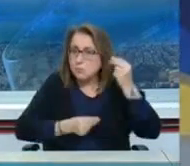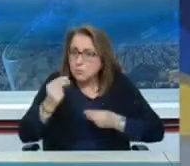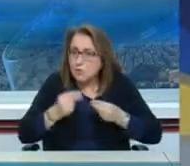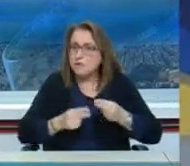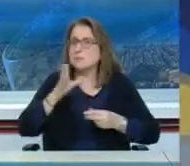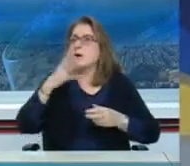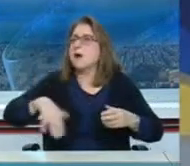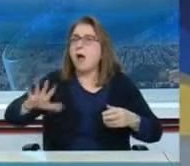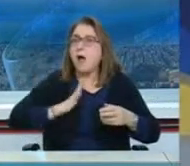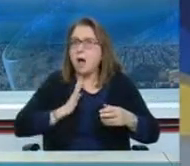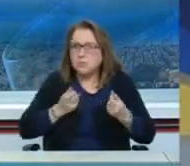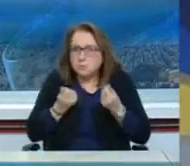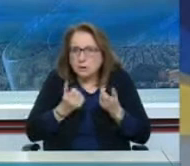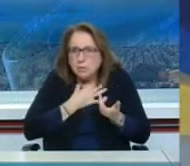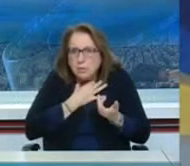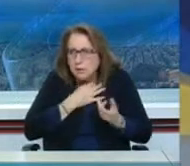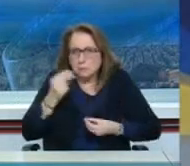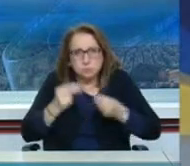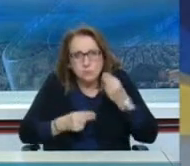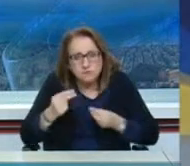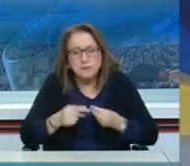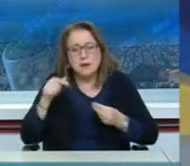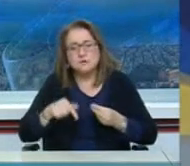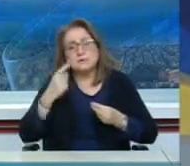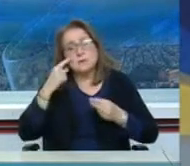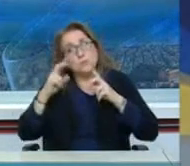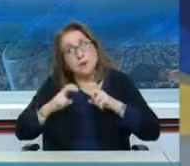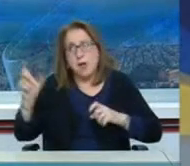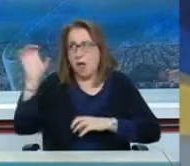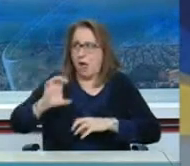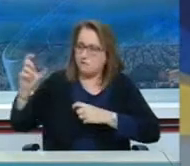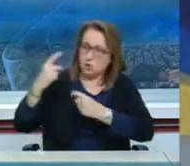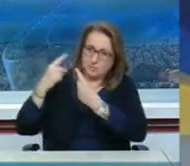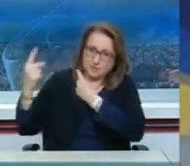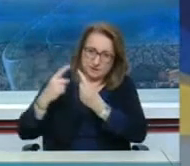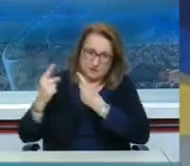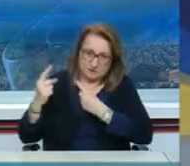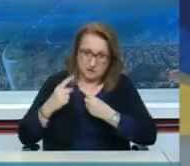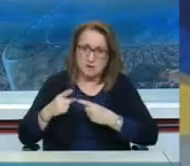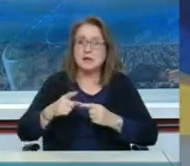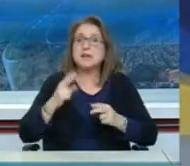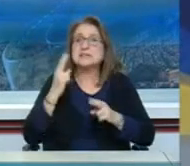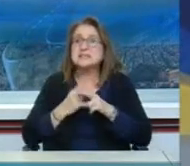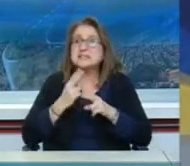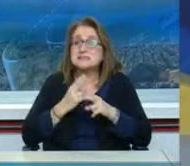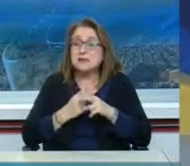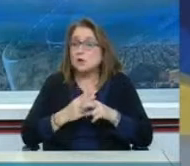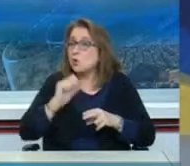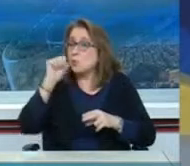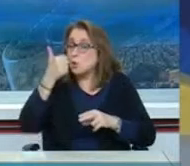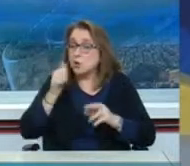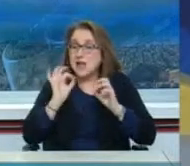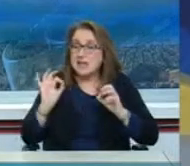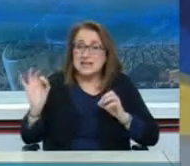οικονομία. Πρωτοβουλίες τόσο στην κατεύθυνση πρόληψης της εξάπλωσης του ιού